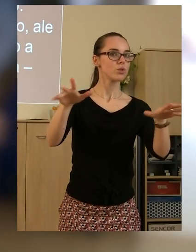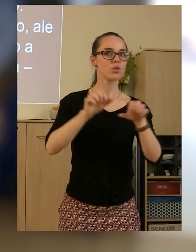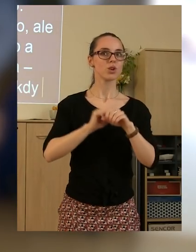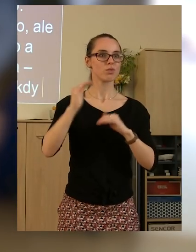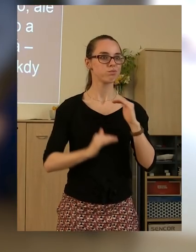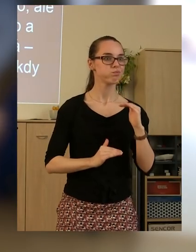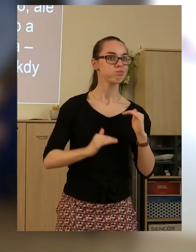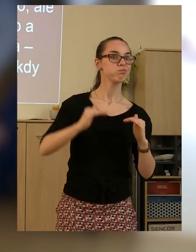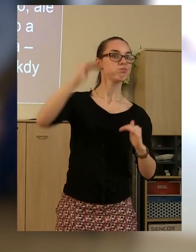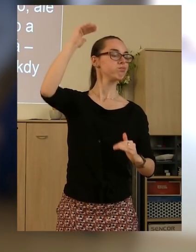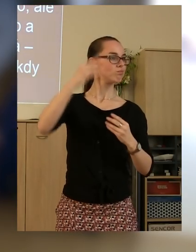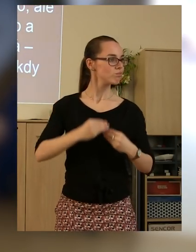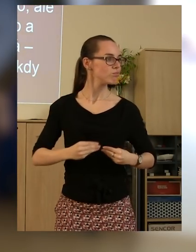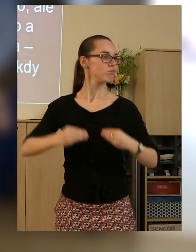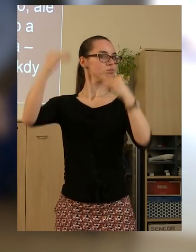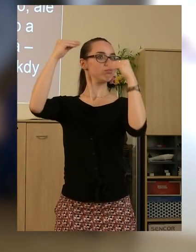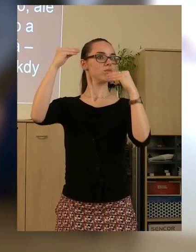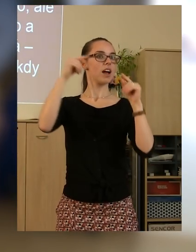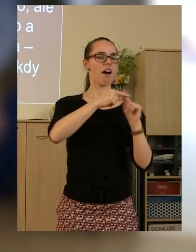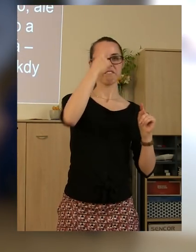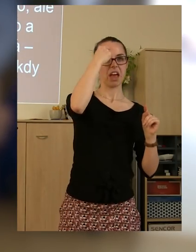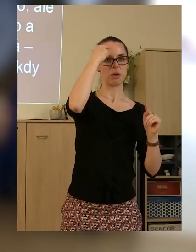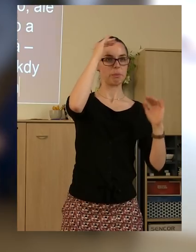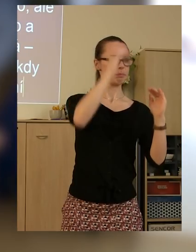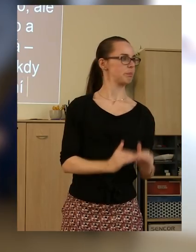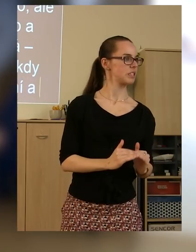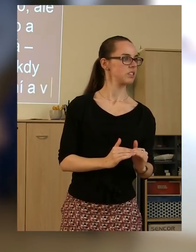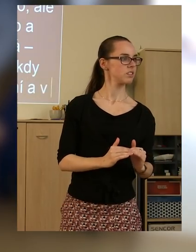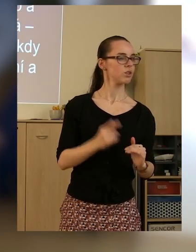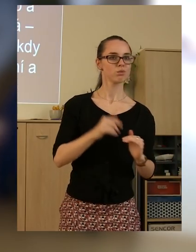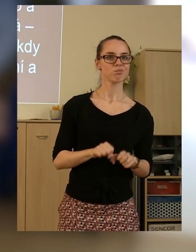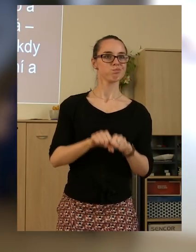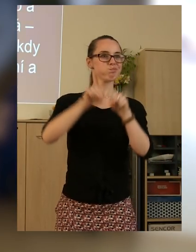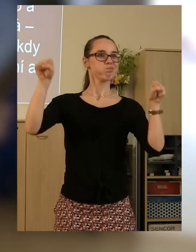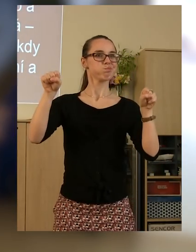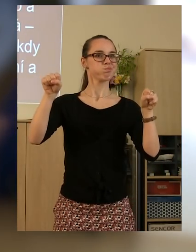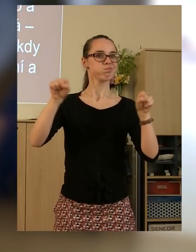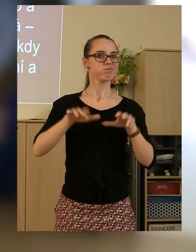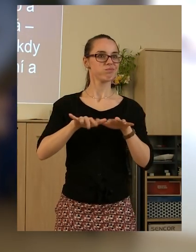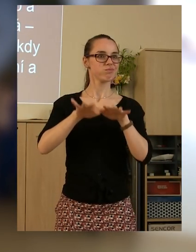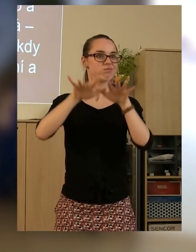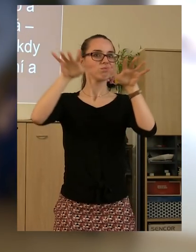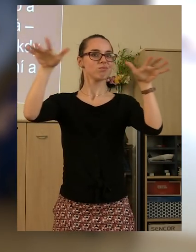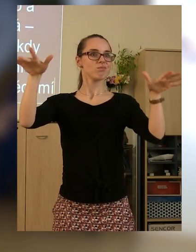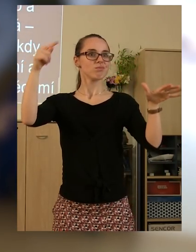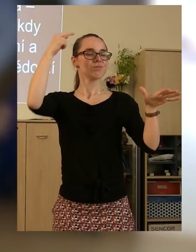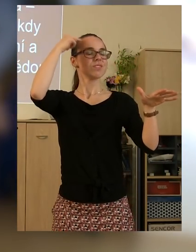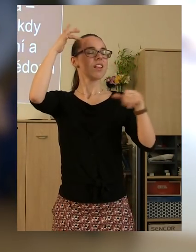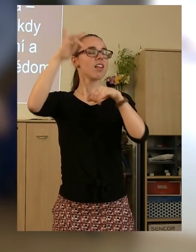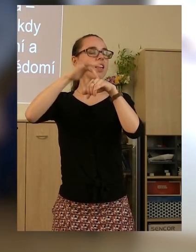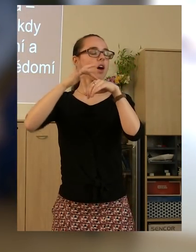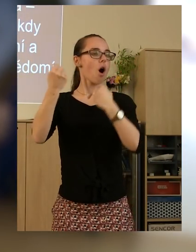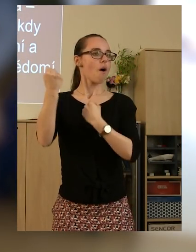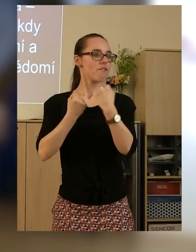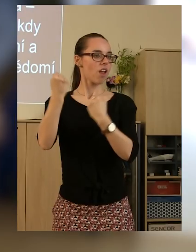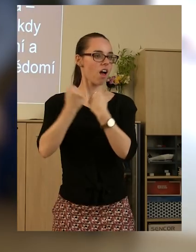přehlasuje vědomí a v podstatě jakoby drtí. Drtí ten vědomý postoj, drtí to vědomí stanovisko. Jo. Člověk